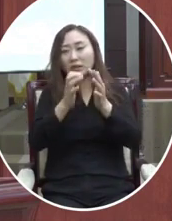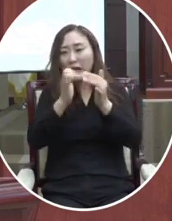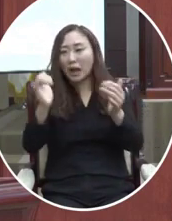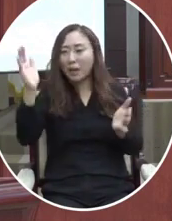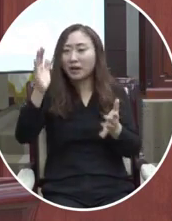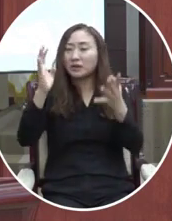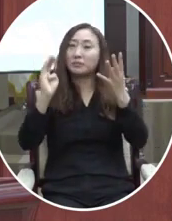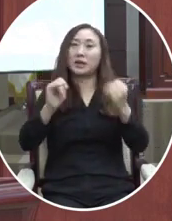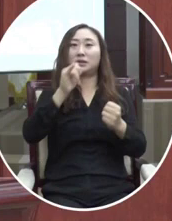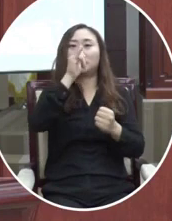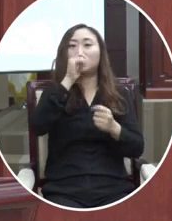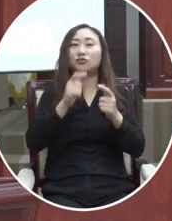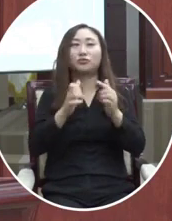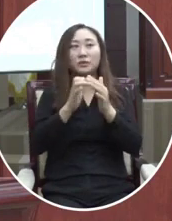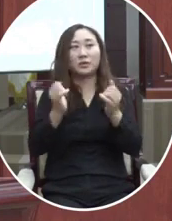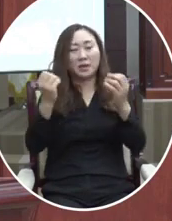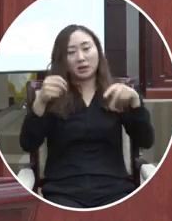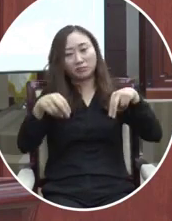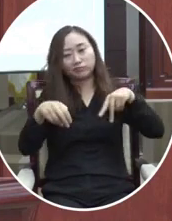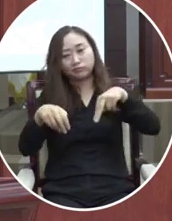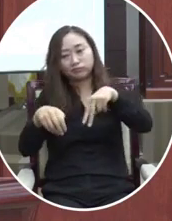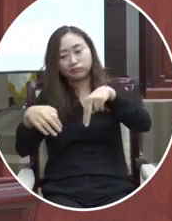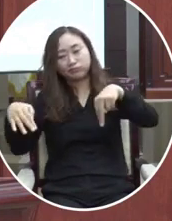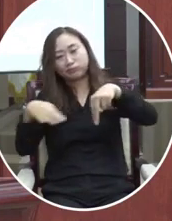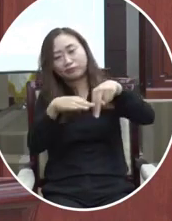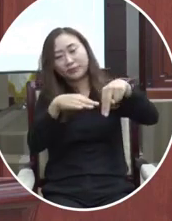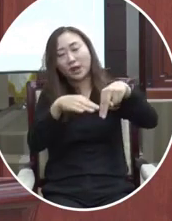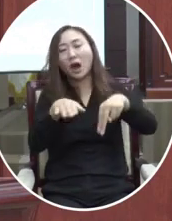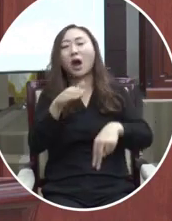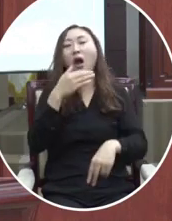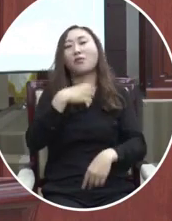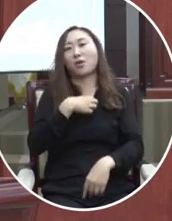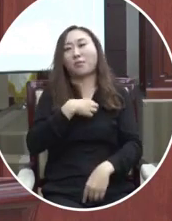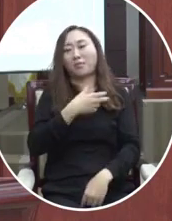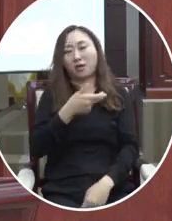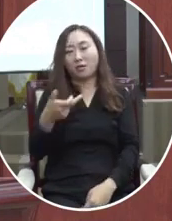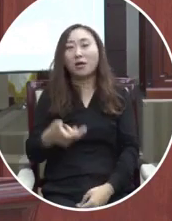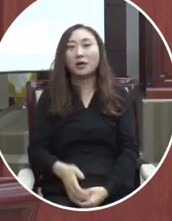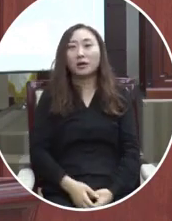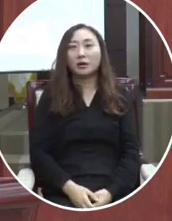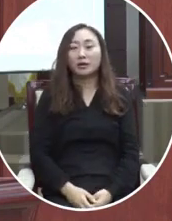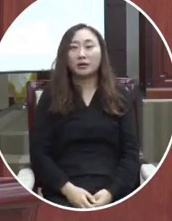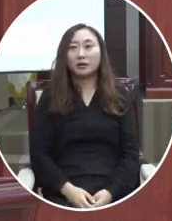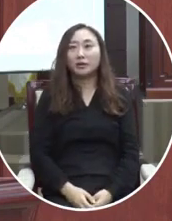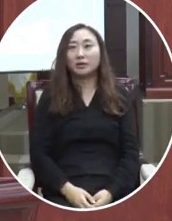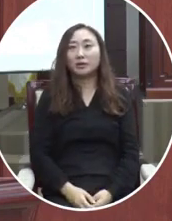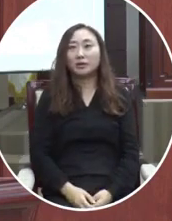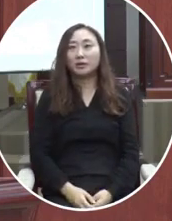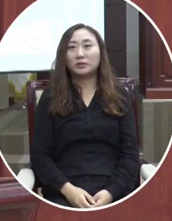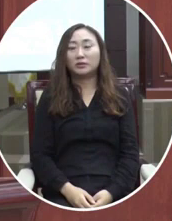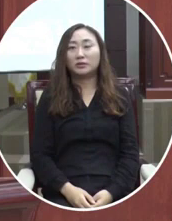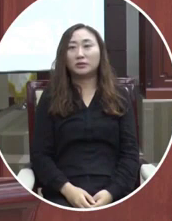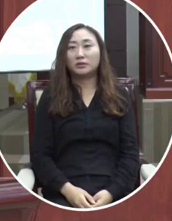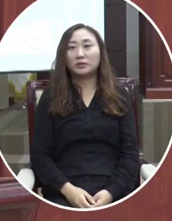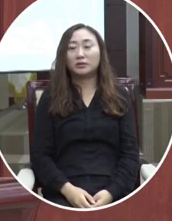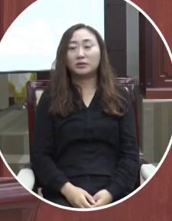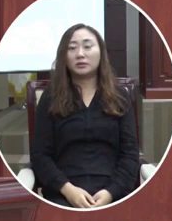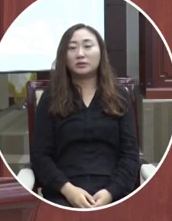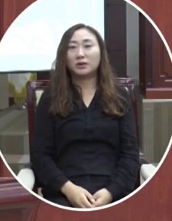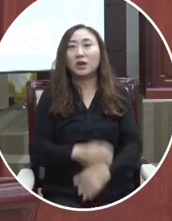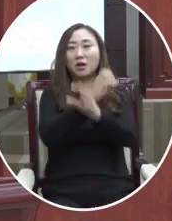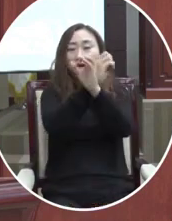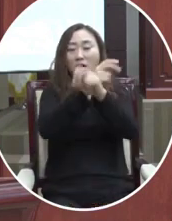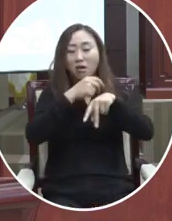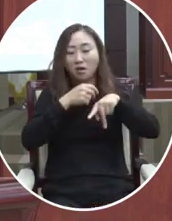많습니다 많은 주민들이 보행 중 사고 위험에 노출되어 있습니다 횡단보도 보행자들의 안전을